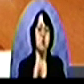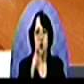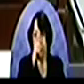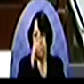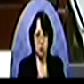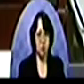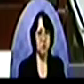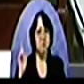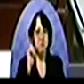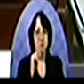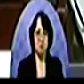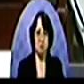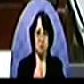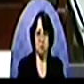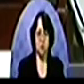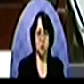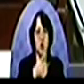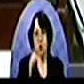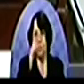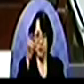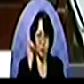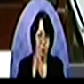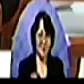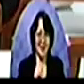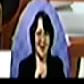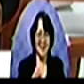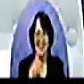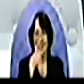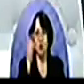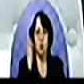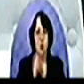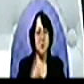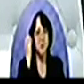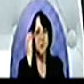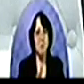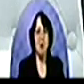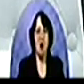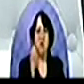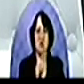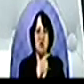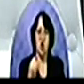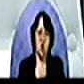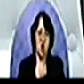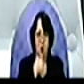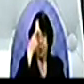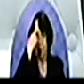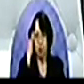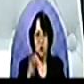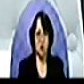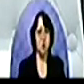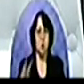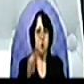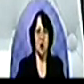холбооны улсад хийсэн албан ёсны ажлын үеэр Оросын холбооны улсаас бүгд найрамд татдард улс руу байгалийн хийн хоолойг Монгол улсын нутаг